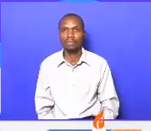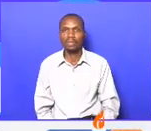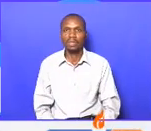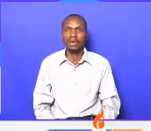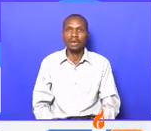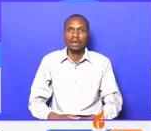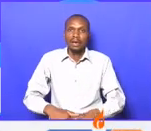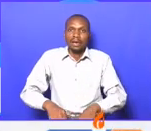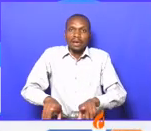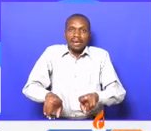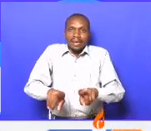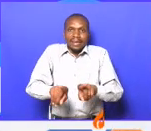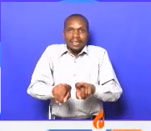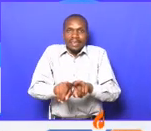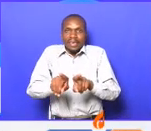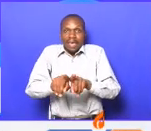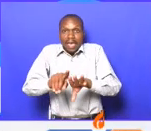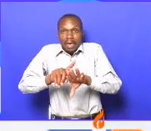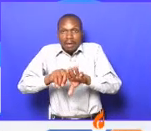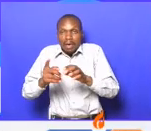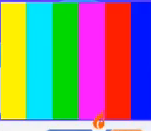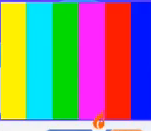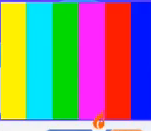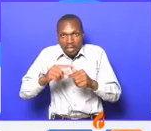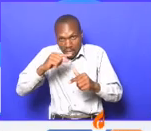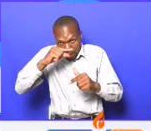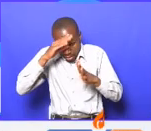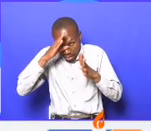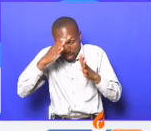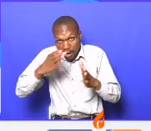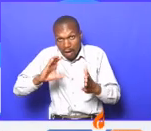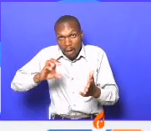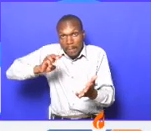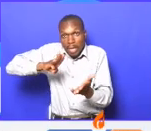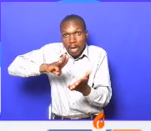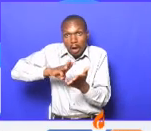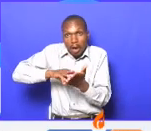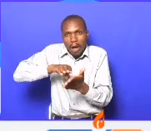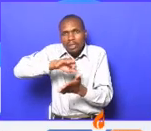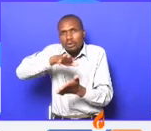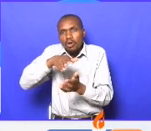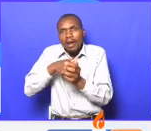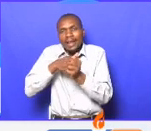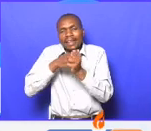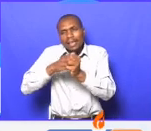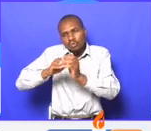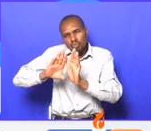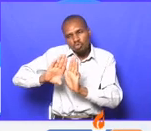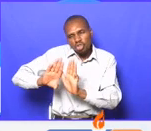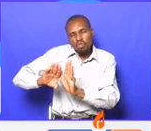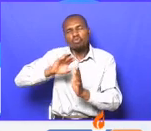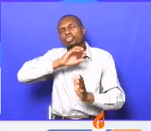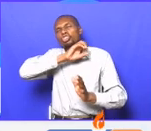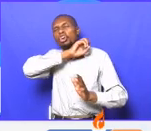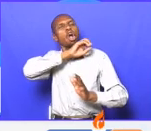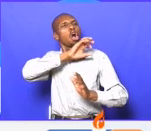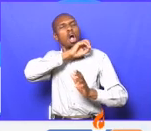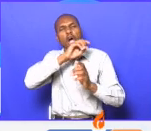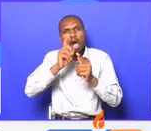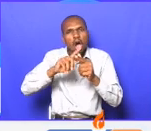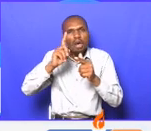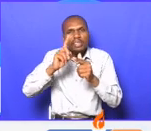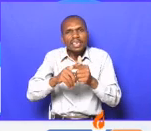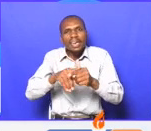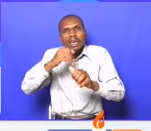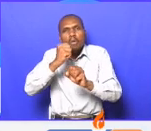Chinga kie chie chio ni goma gavana Chilo abo ulia barai bonsi kubeka chita bauti ensemo na gokore raba na